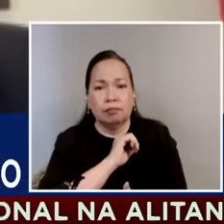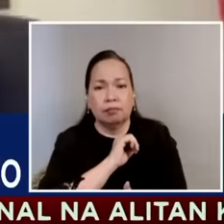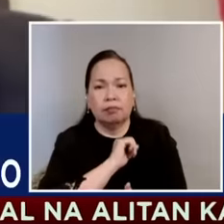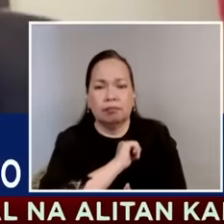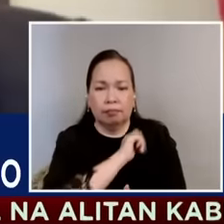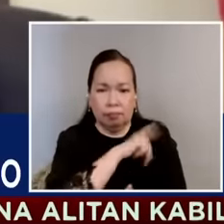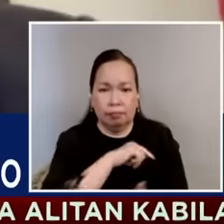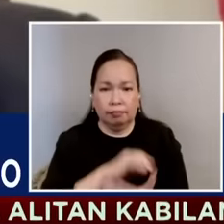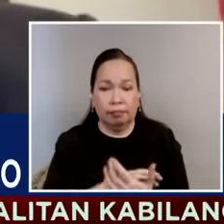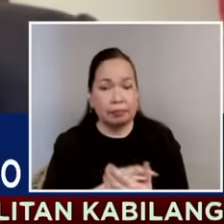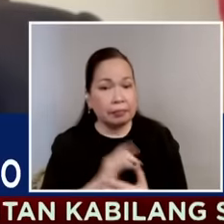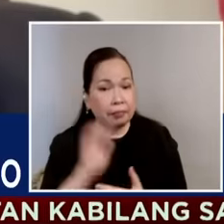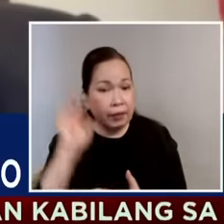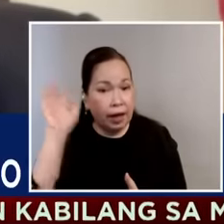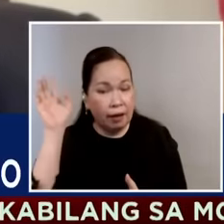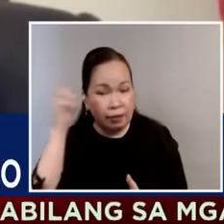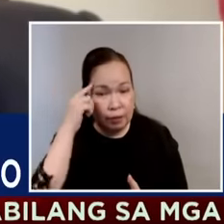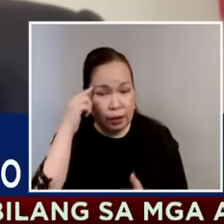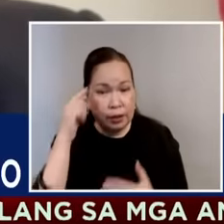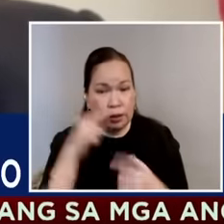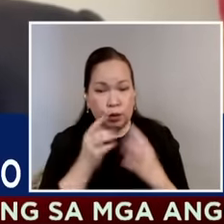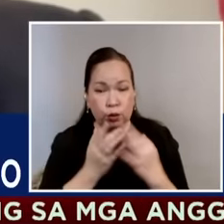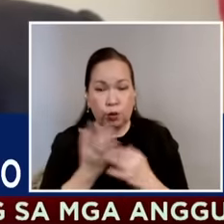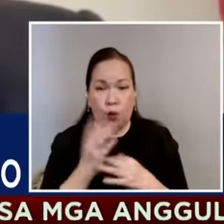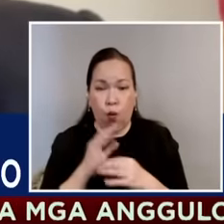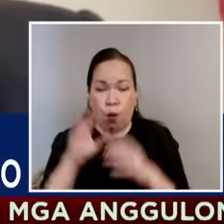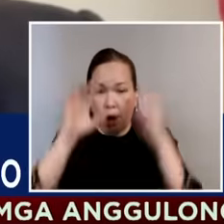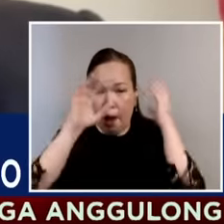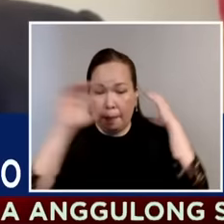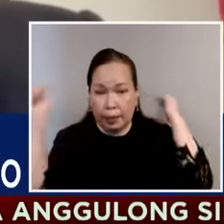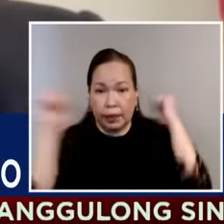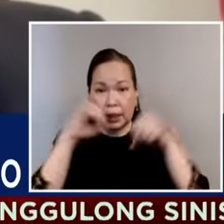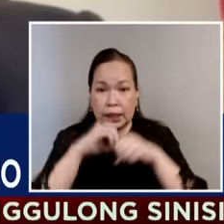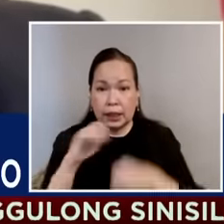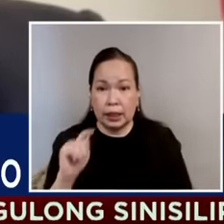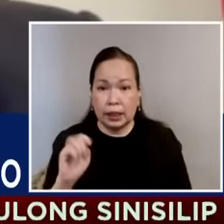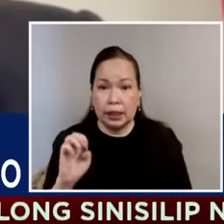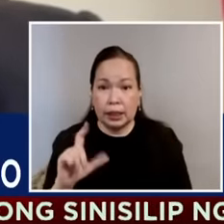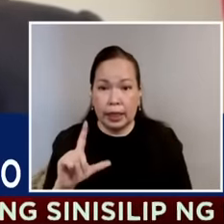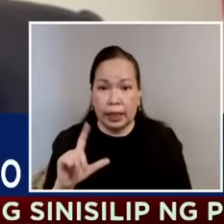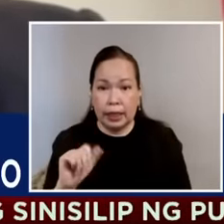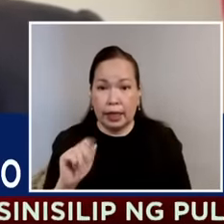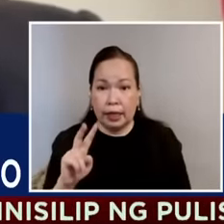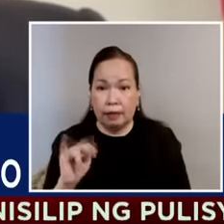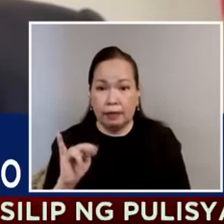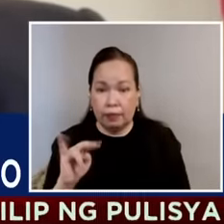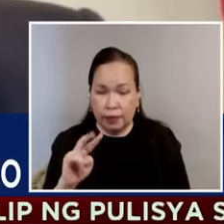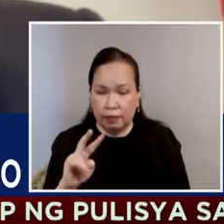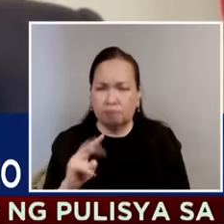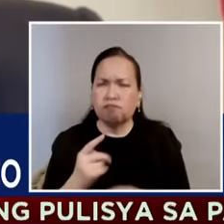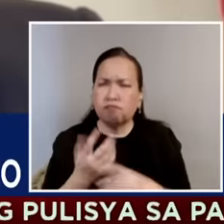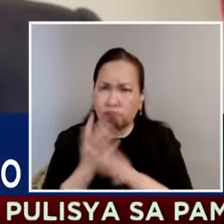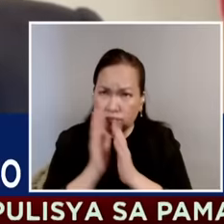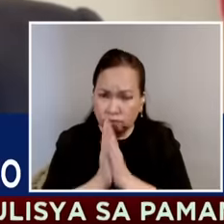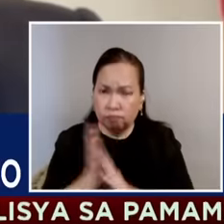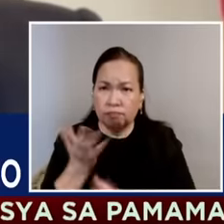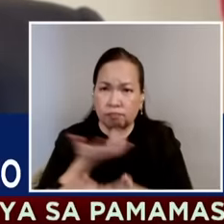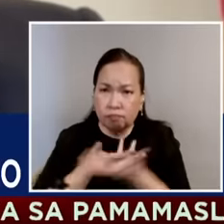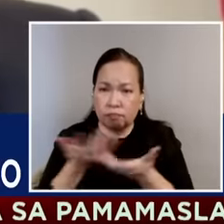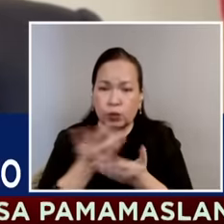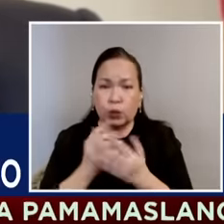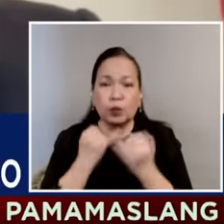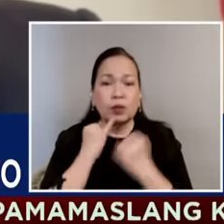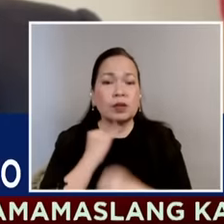government, through our embassy in Tel Aviv, is making representations, making appeals to the Israeli government to